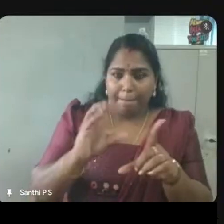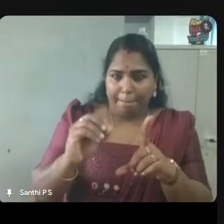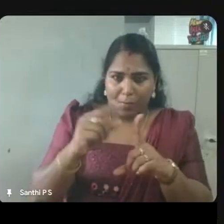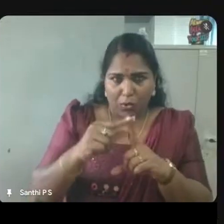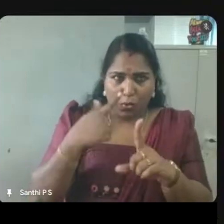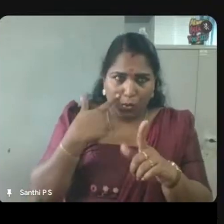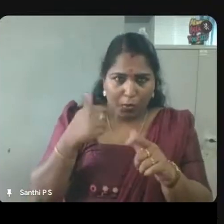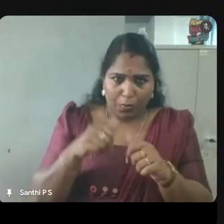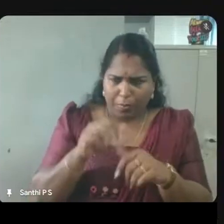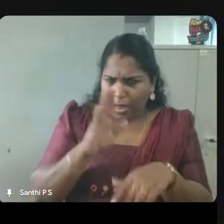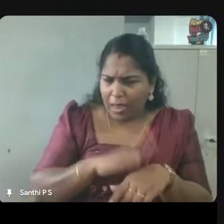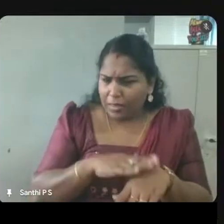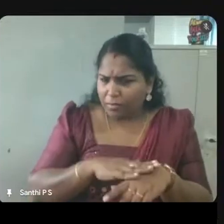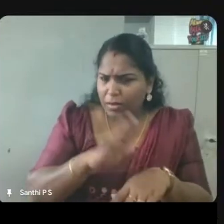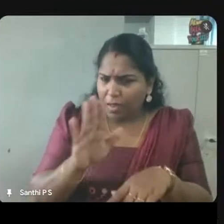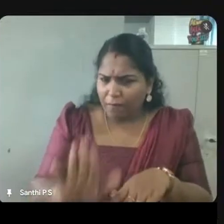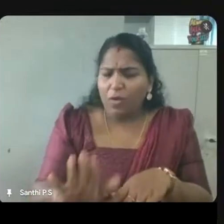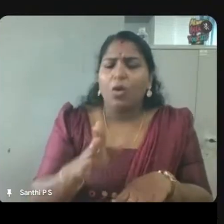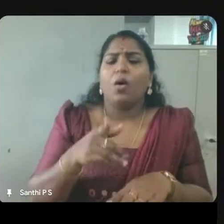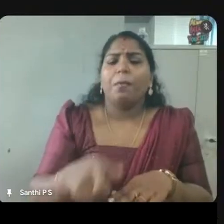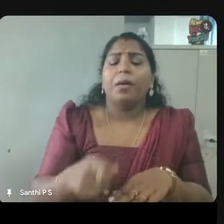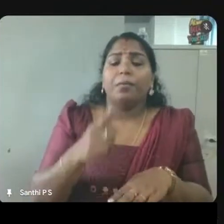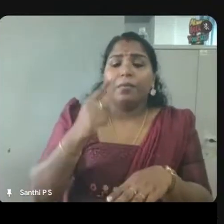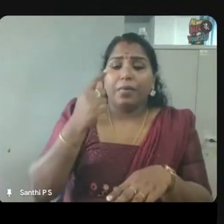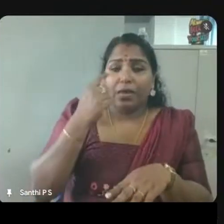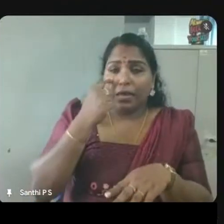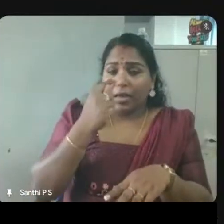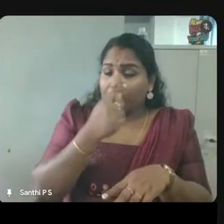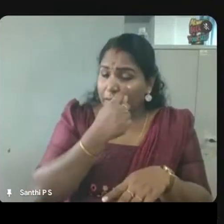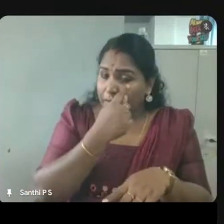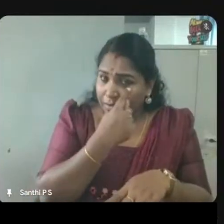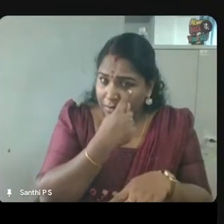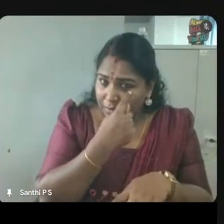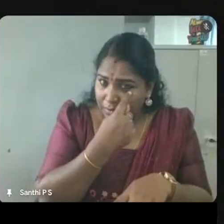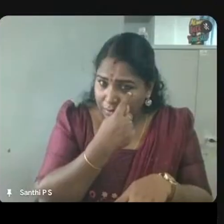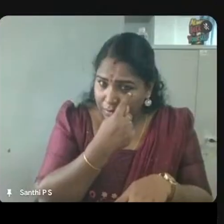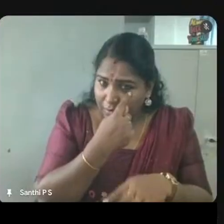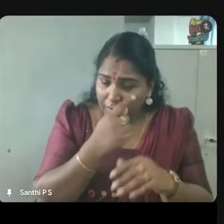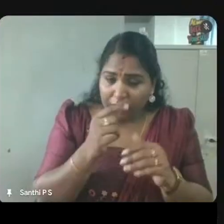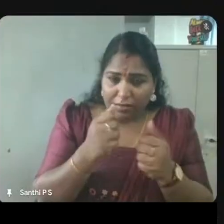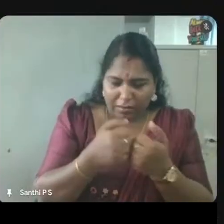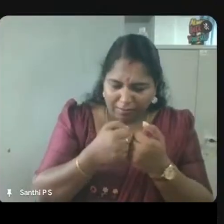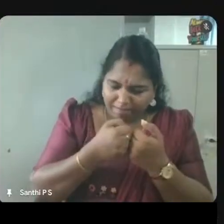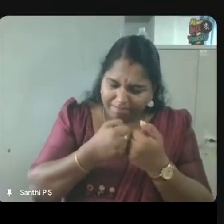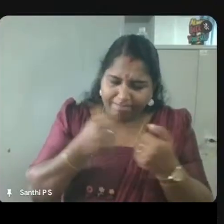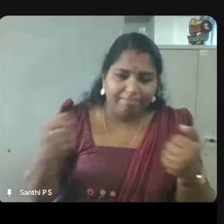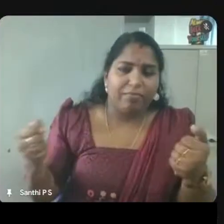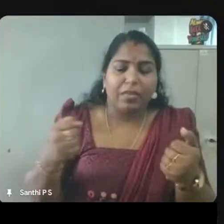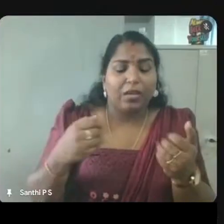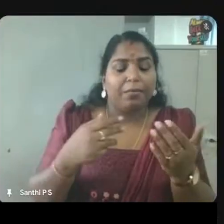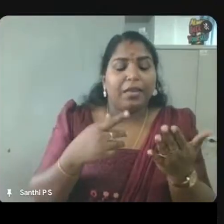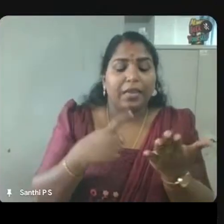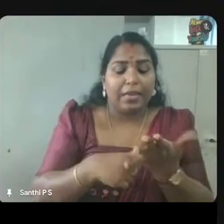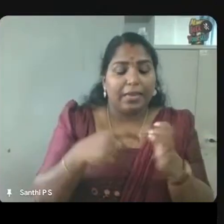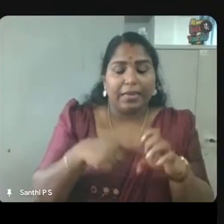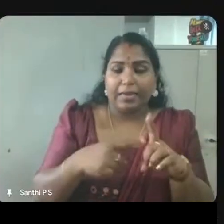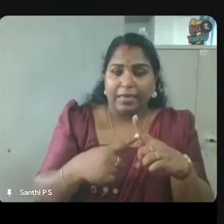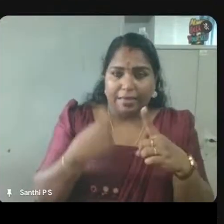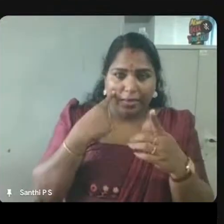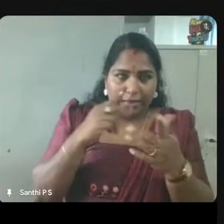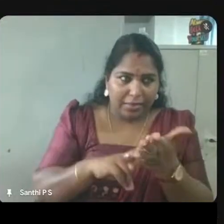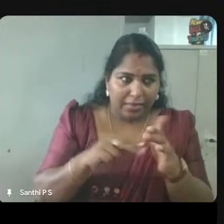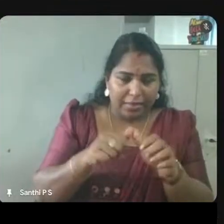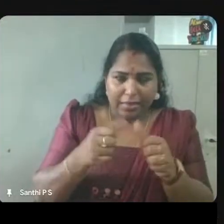ഉള്ളവർക്ക് ഓൾറെഡി കണ്ണിന്റെ നീളം കൂടുതലാണ്, അവരുടെ റെറ്റിന ഓൾറെഡി സ്ട്രെച്ച്ഡ് ആണ്. അങ്ങനെയുള്ളവർക്ക് ഈ ഒരു ചേഞ്ച് വരുന്ന